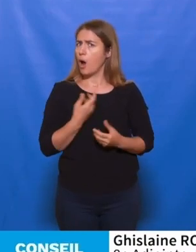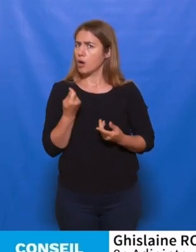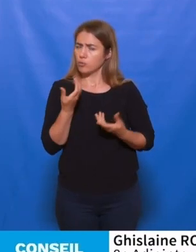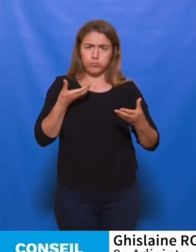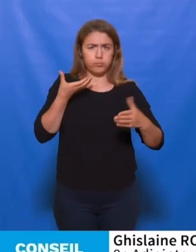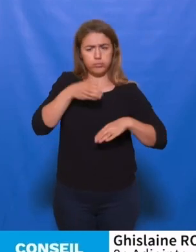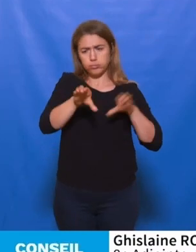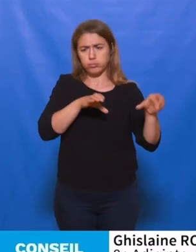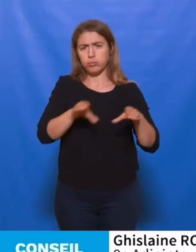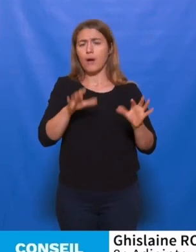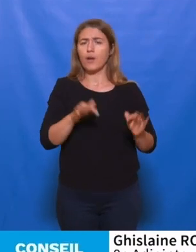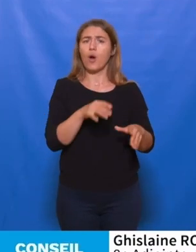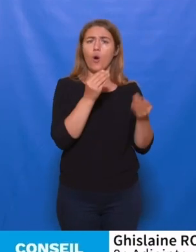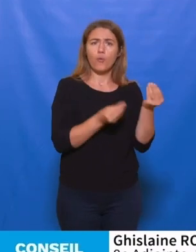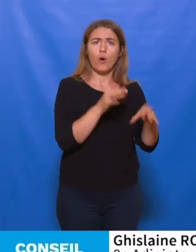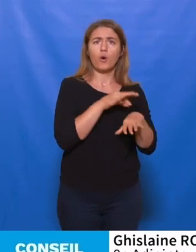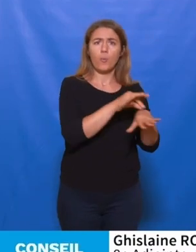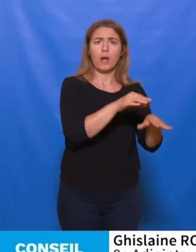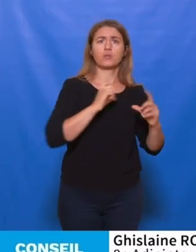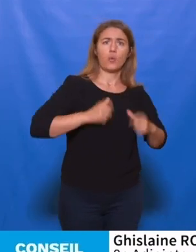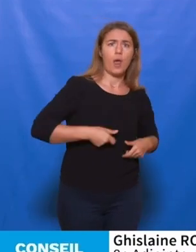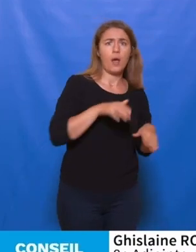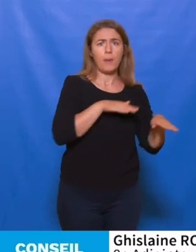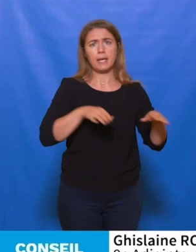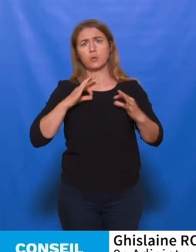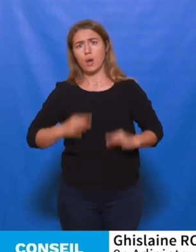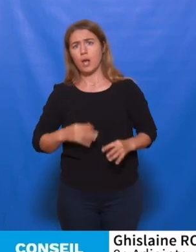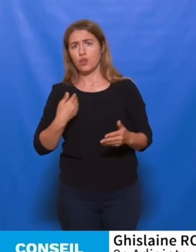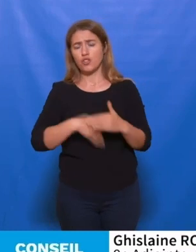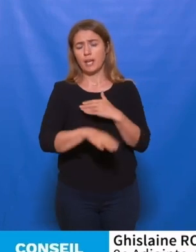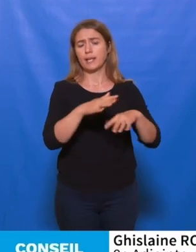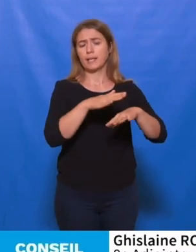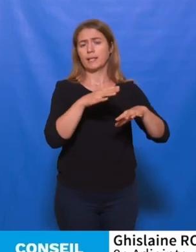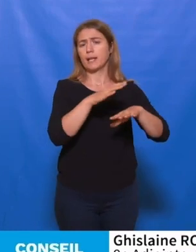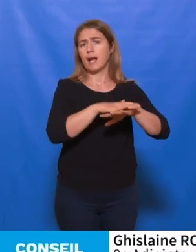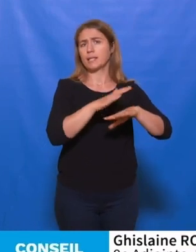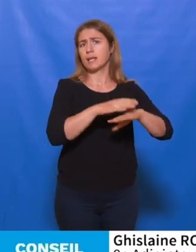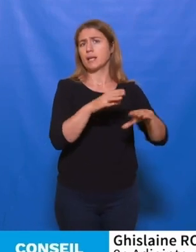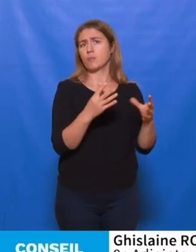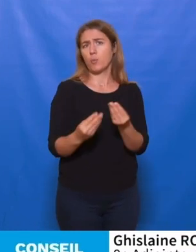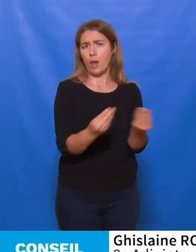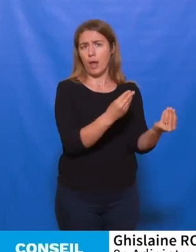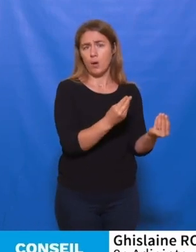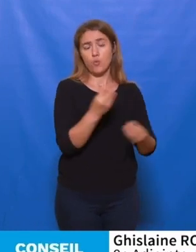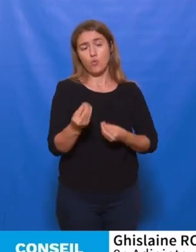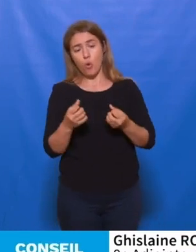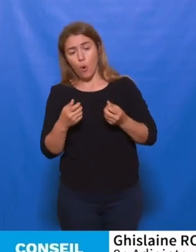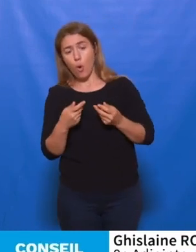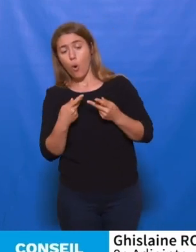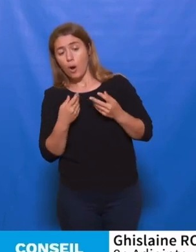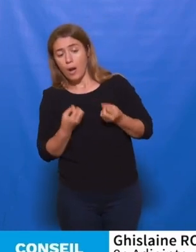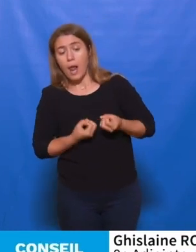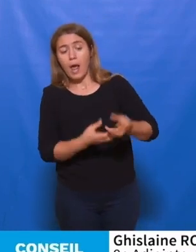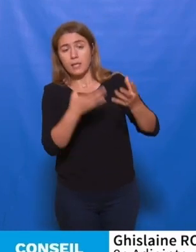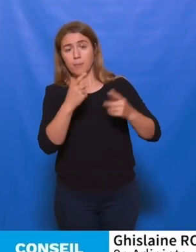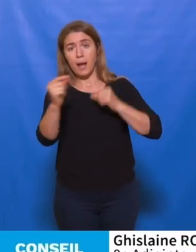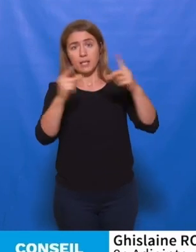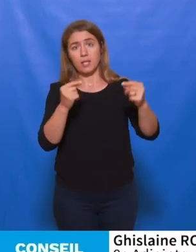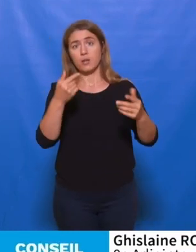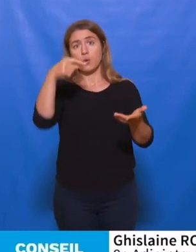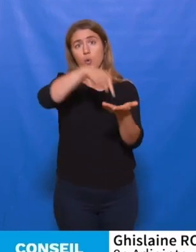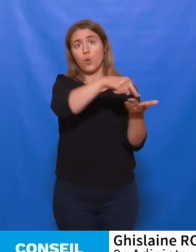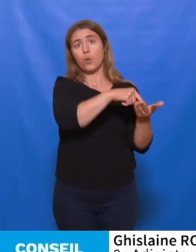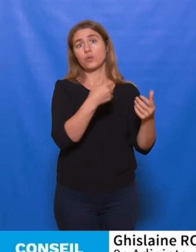temps scolaires, périscolaires, dans les quartiers les plus populaires, ou pour leur donner une chance de partir en séjour vacances.